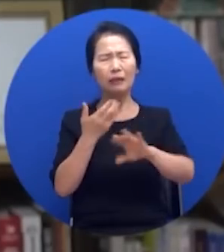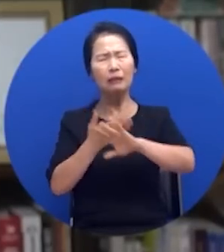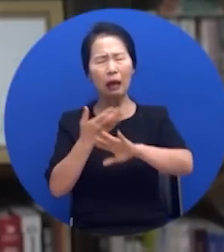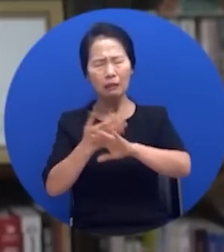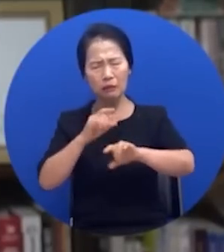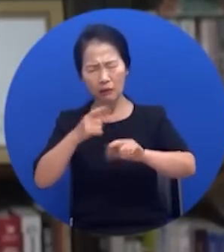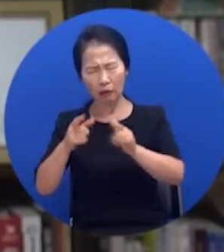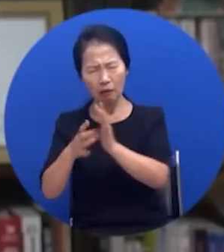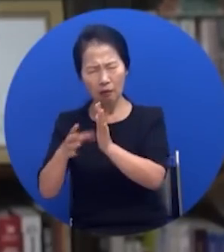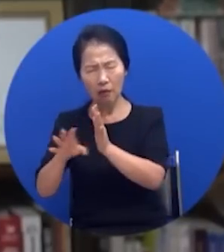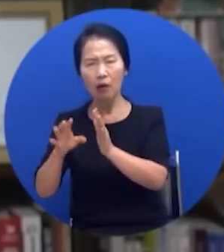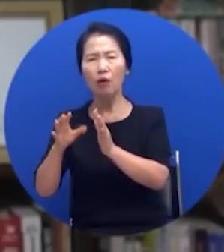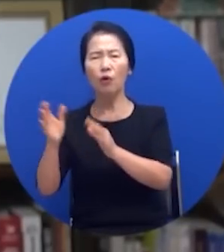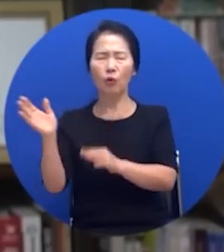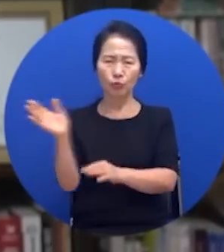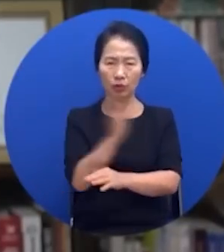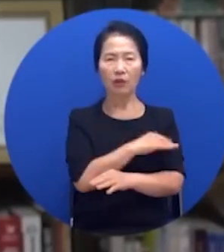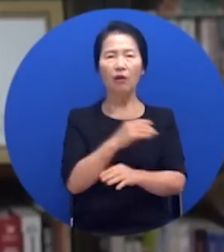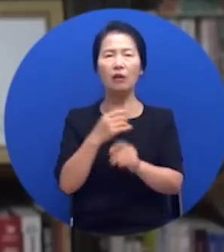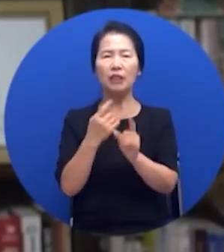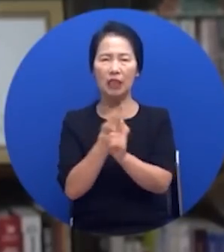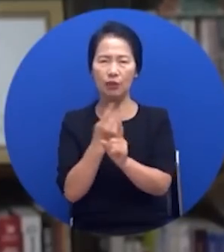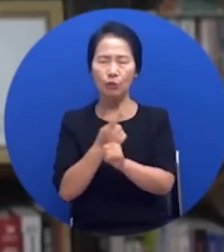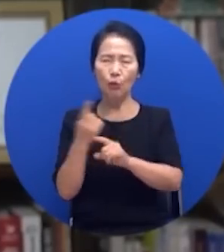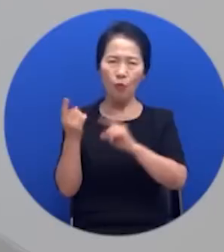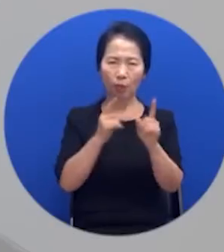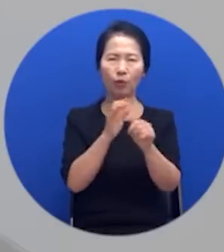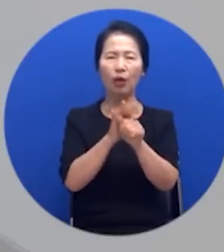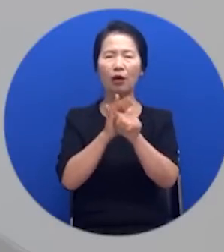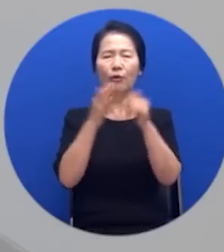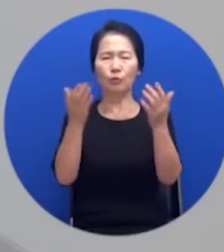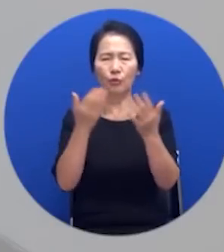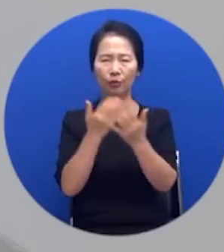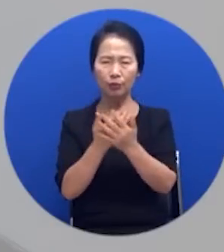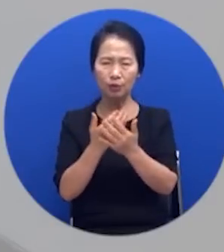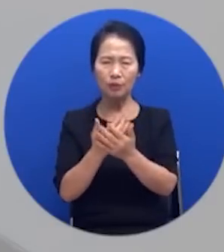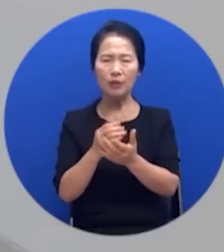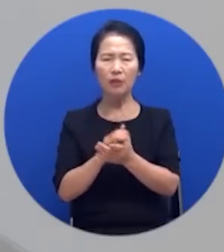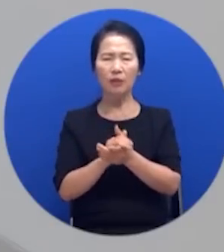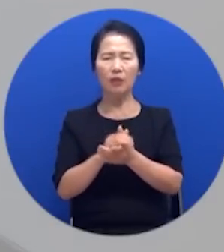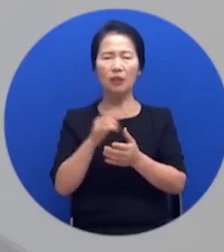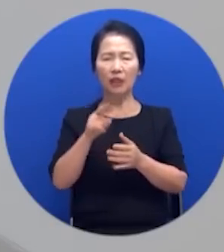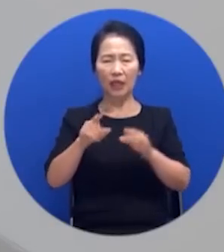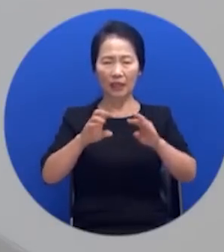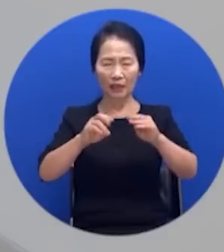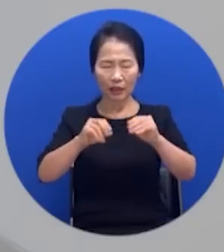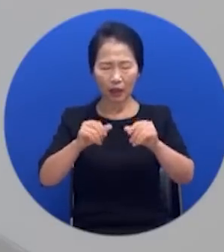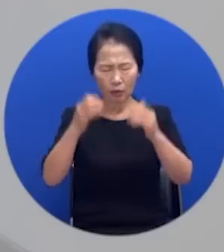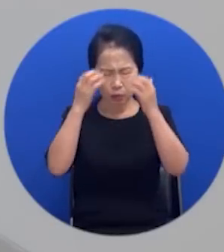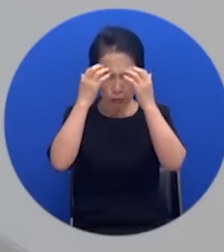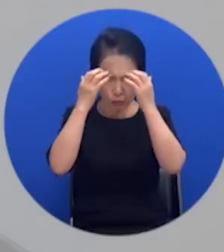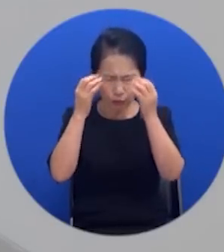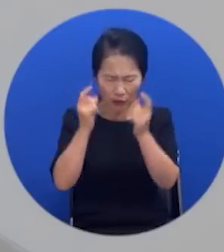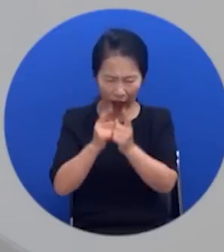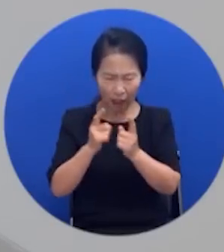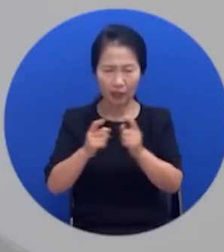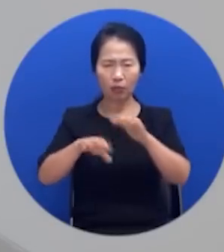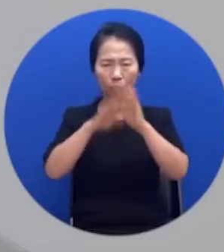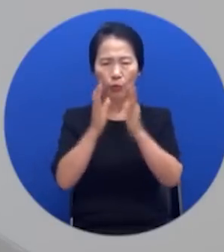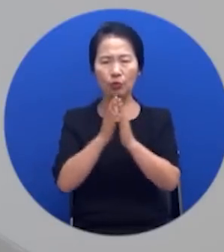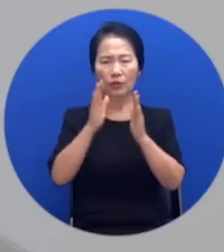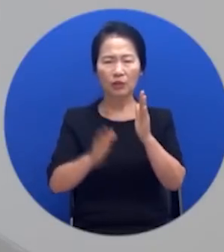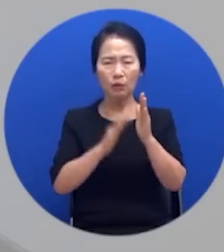폐단으로부터도 치유되고 회복되게 하여 주시옵소서. 이 땅에 고통당하는 모든 성도들,